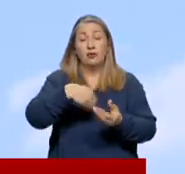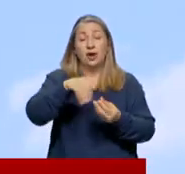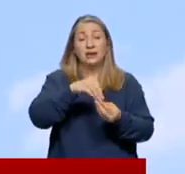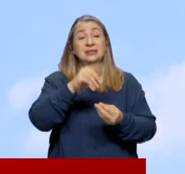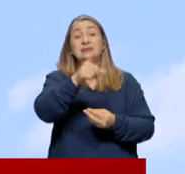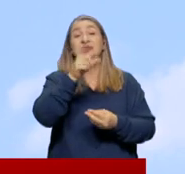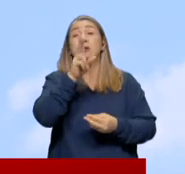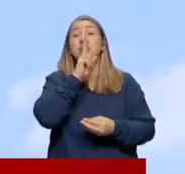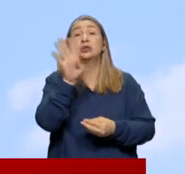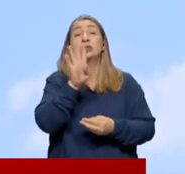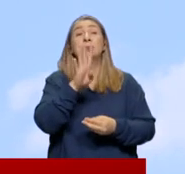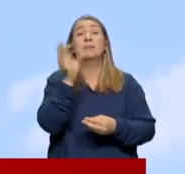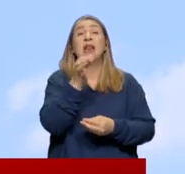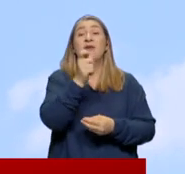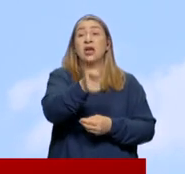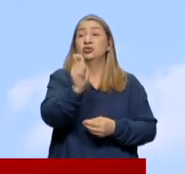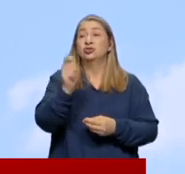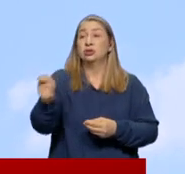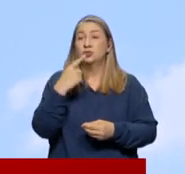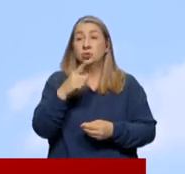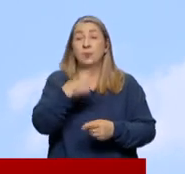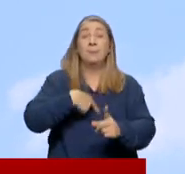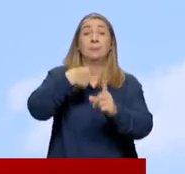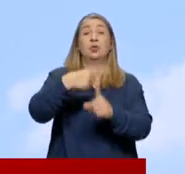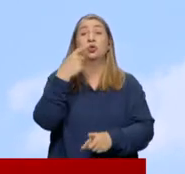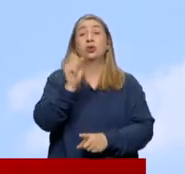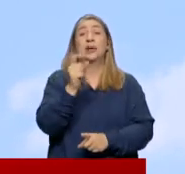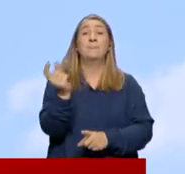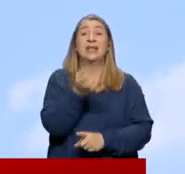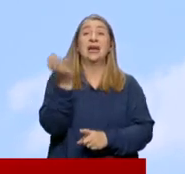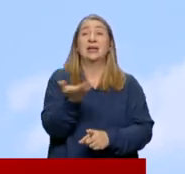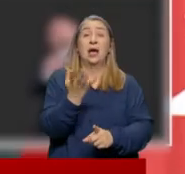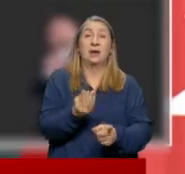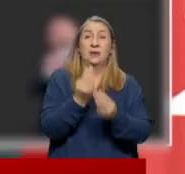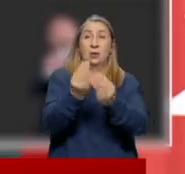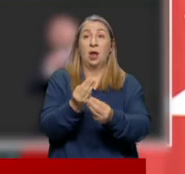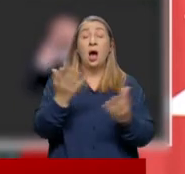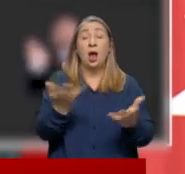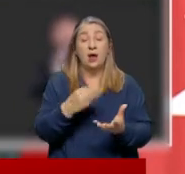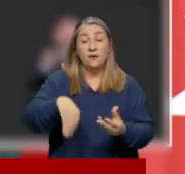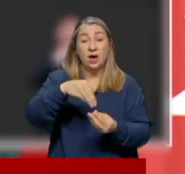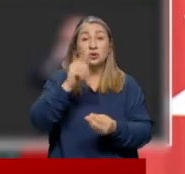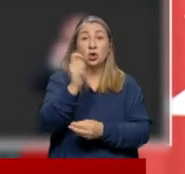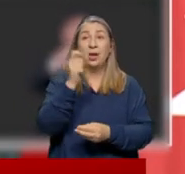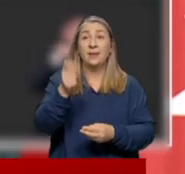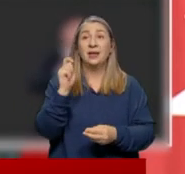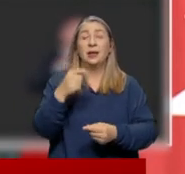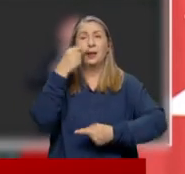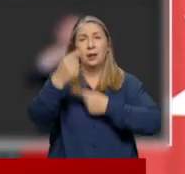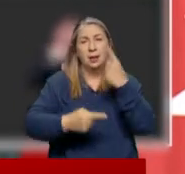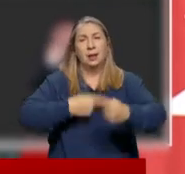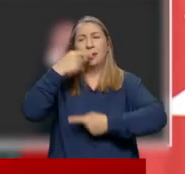faiz lobilerine 240 milyar lira vereceğiz diyorlardı şimdi onun üstüne bir 90000000000 daha koydular faiz ödemelerini